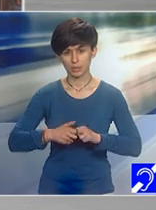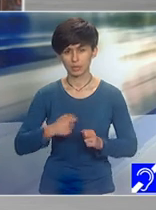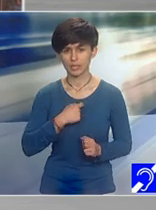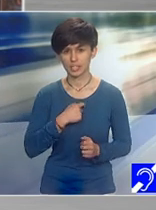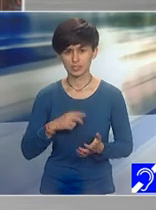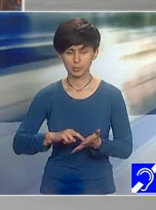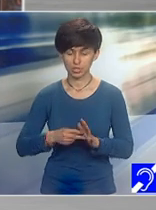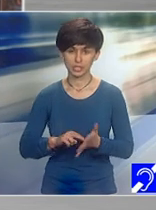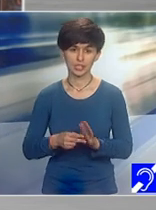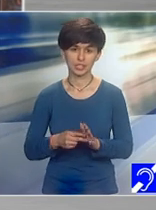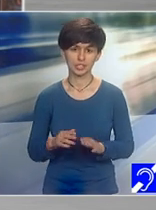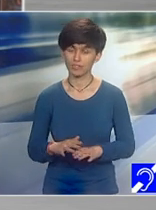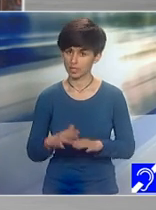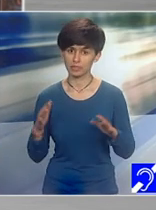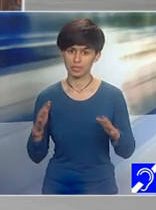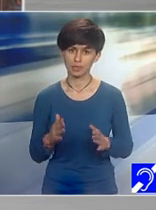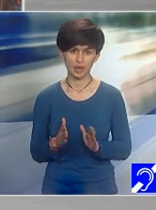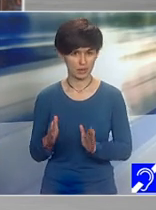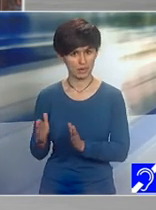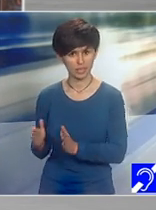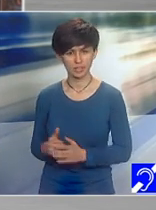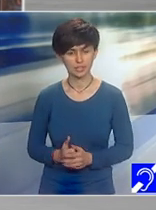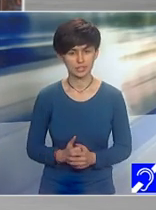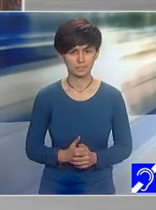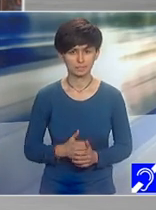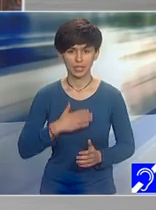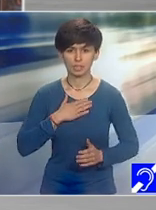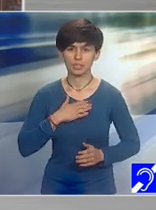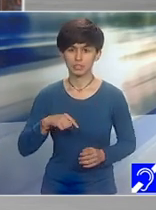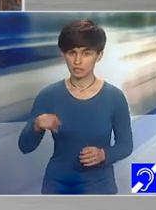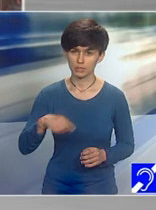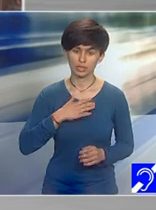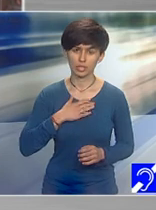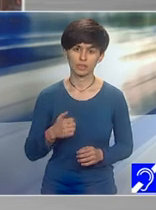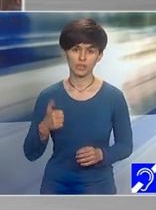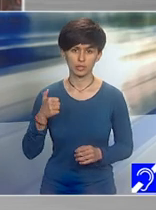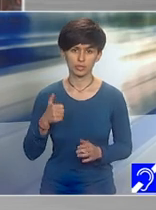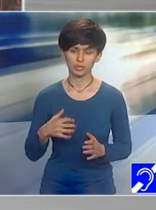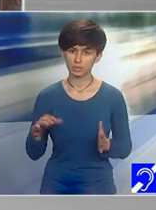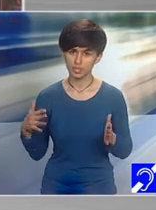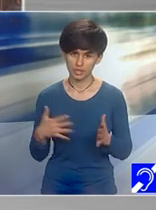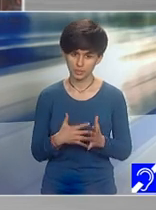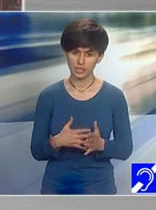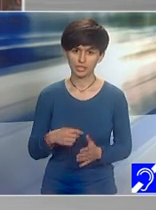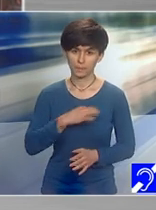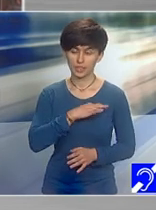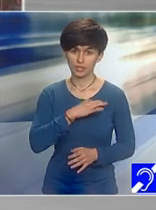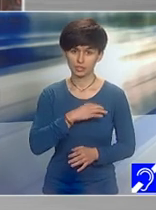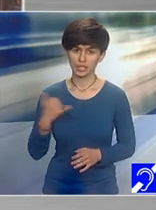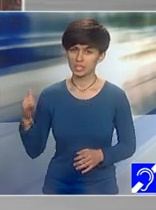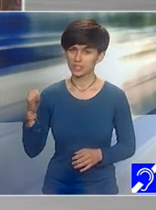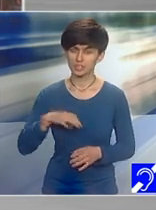rezolva într-o mare parte, pentru că să nu uităm, avem 100.000 de studenți, care poate peste 50.000 sunt veniți de afară, vin